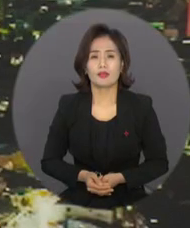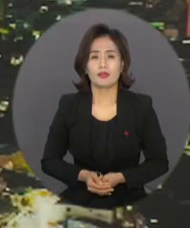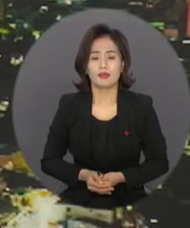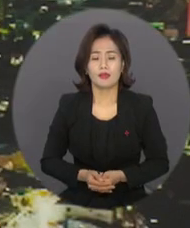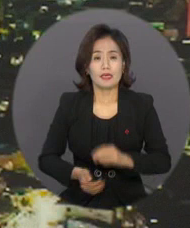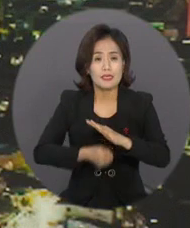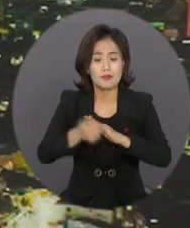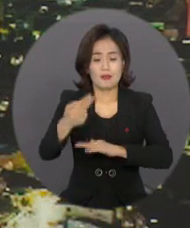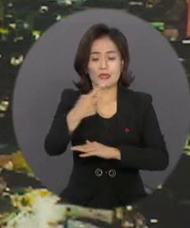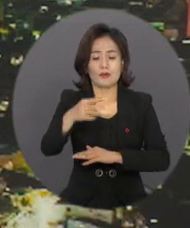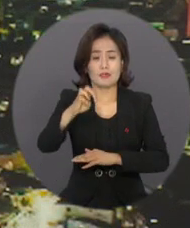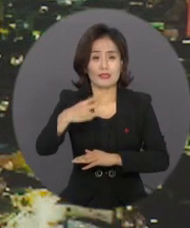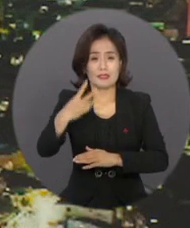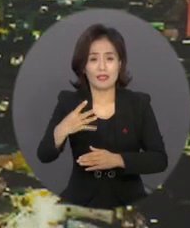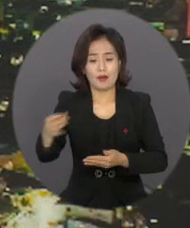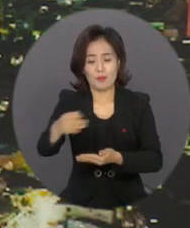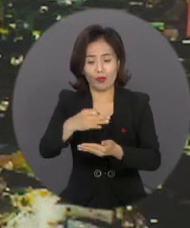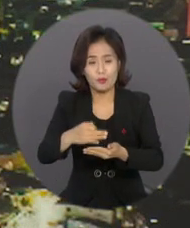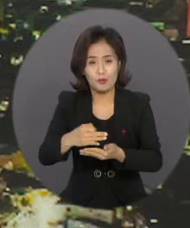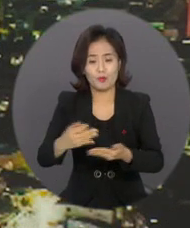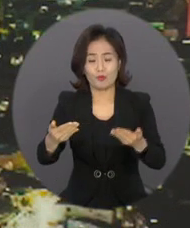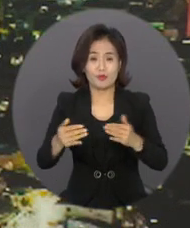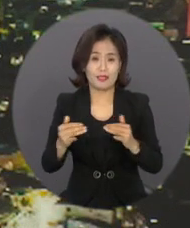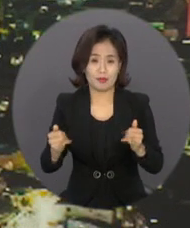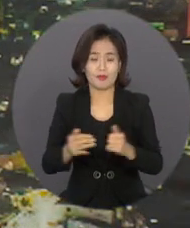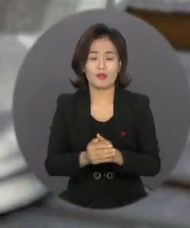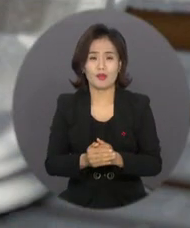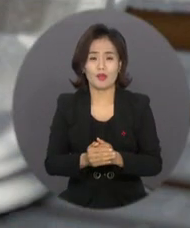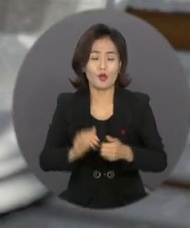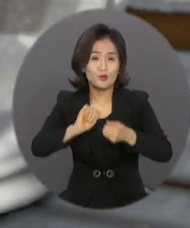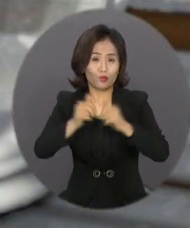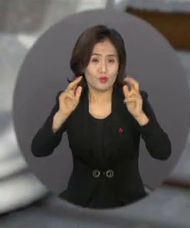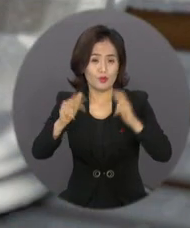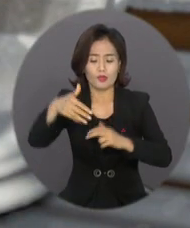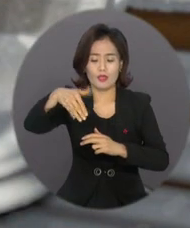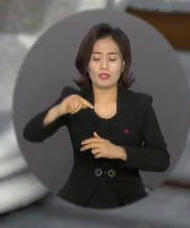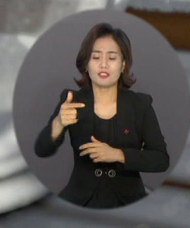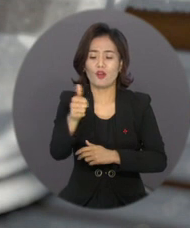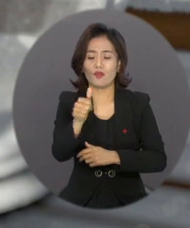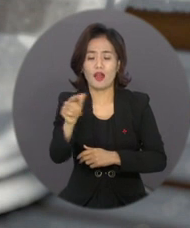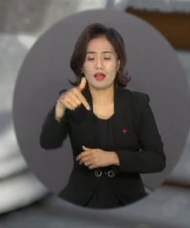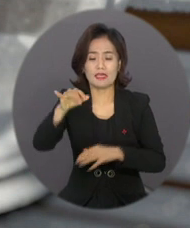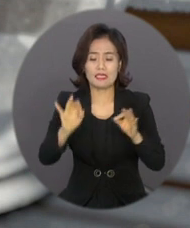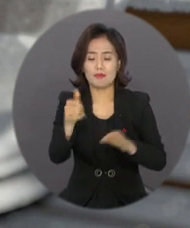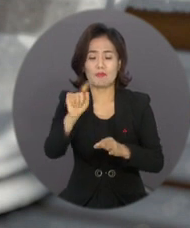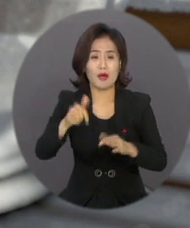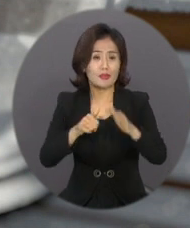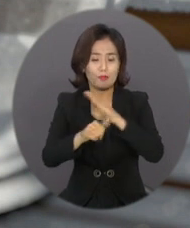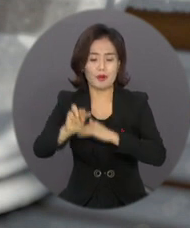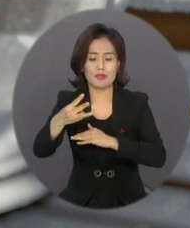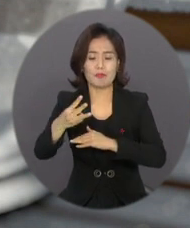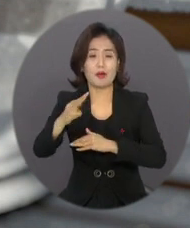다음은 희망 2023 나눔 캠페인의 성금을 보내주신 분들입니다 주식회사 천하이노스 김학 대표가